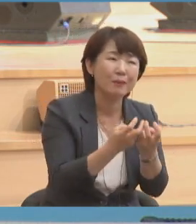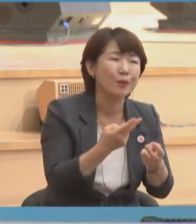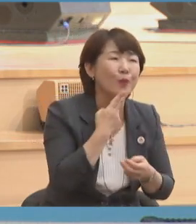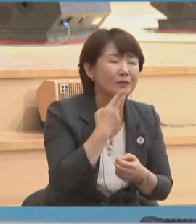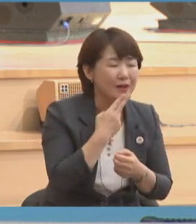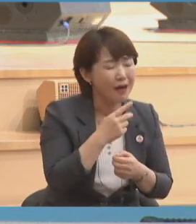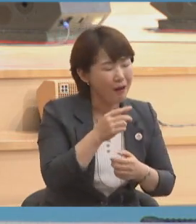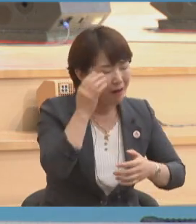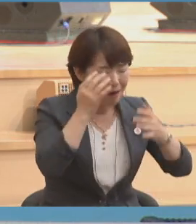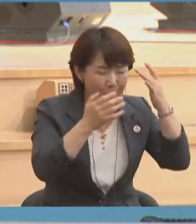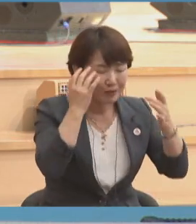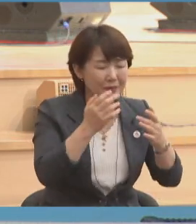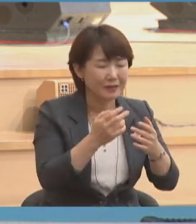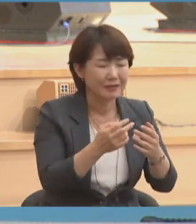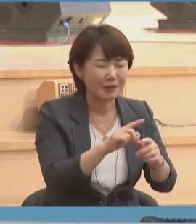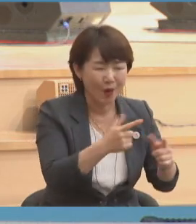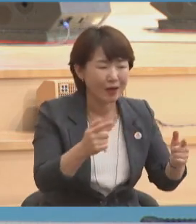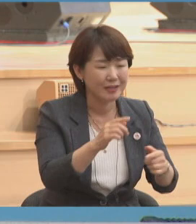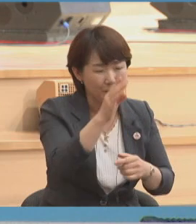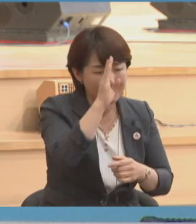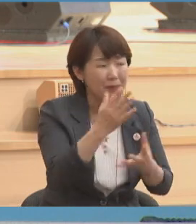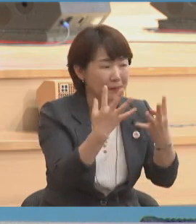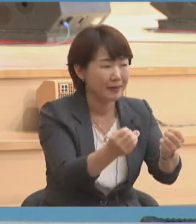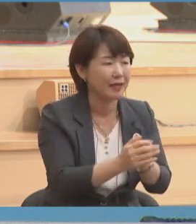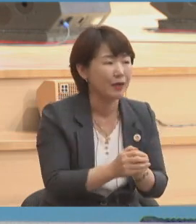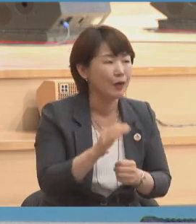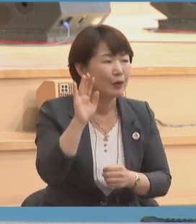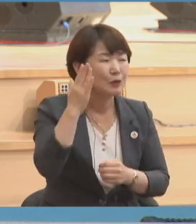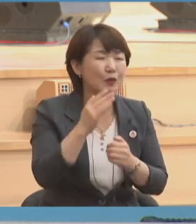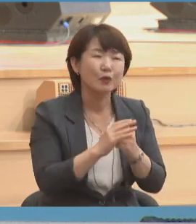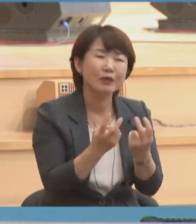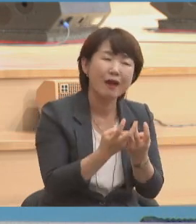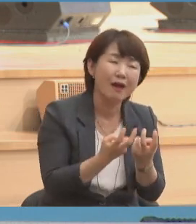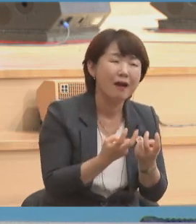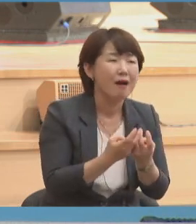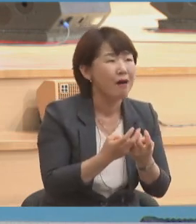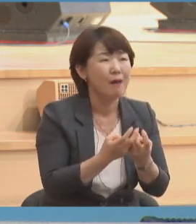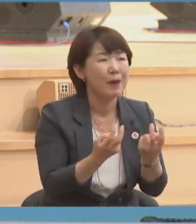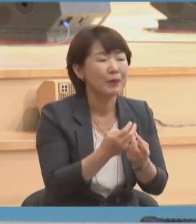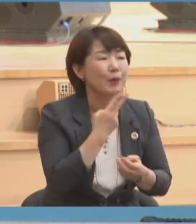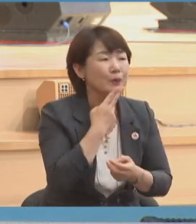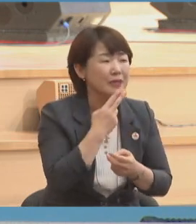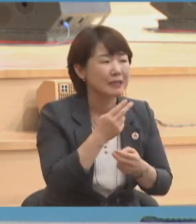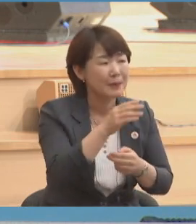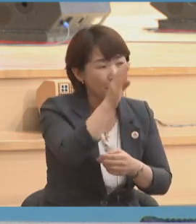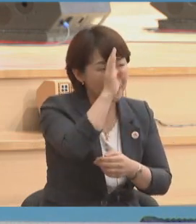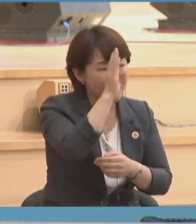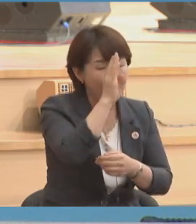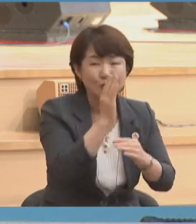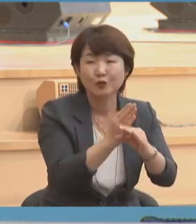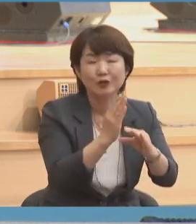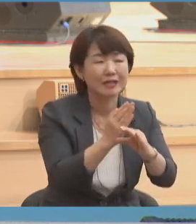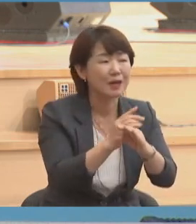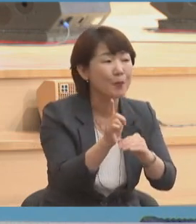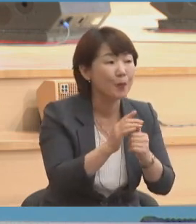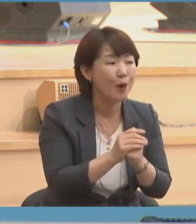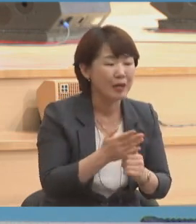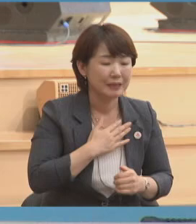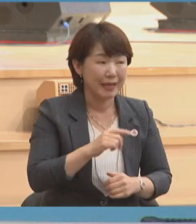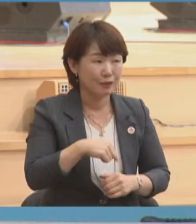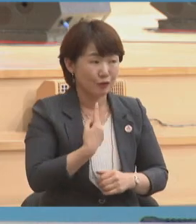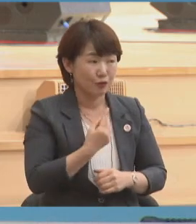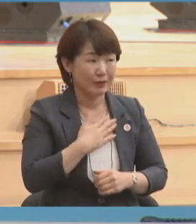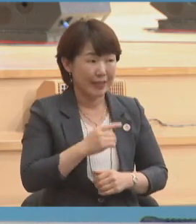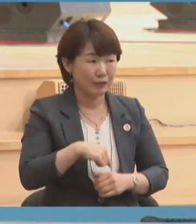복잡한 질병들이 많이 있습니다만은 최근에 정말 의학계에서 어떻게 손댈 수 없는 질병 중에 하나가 뭐냐면 자가